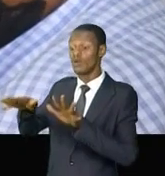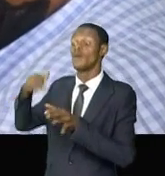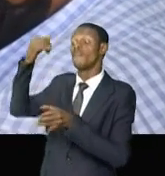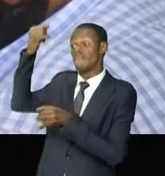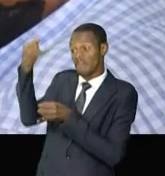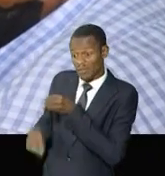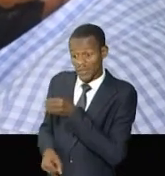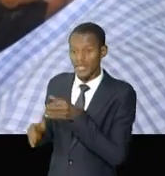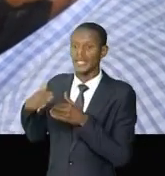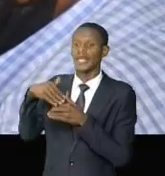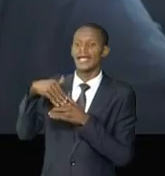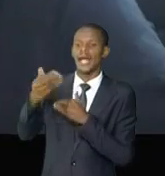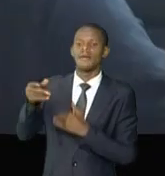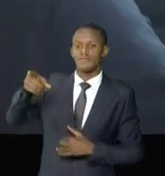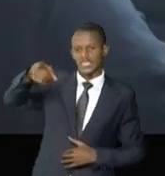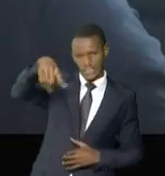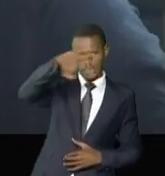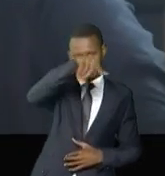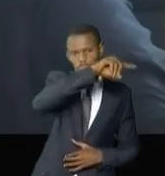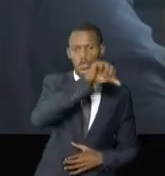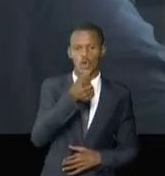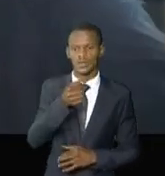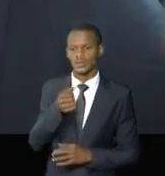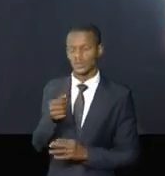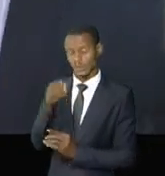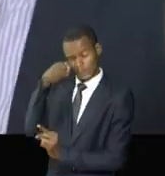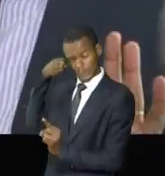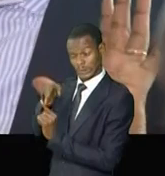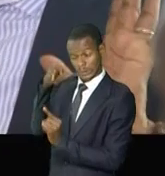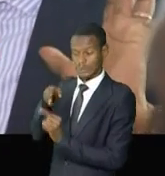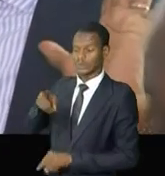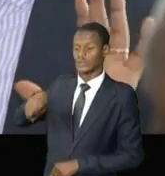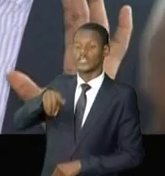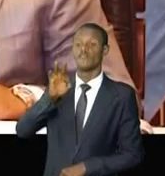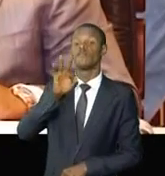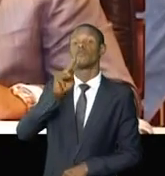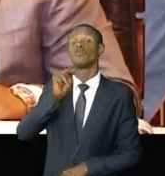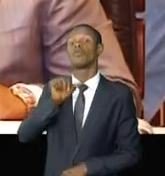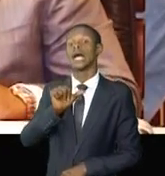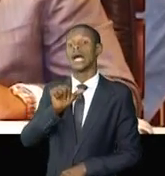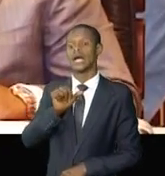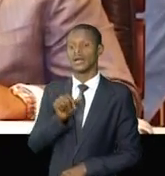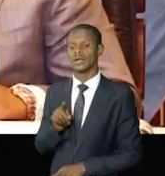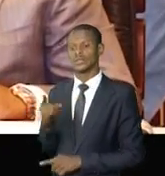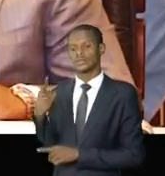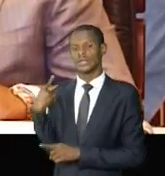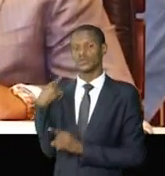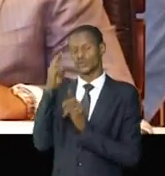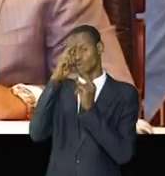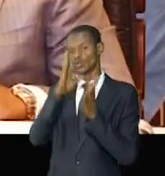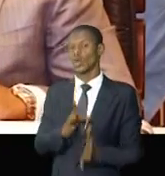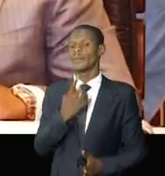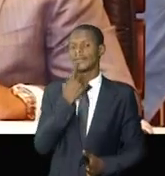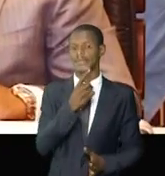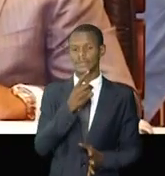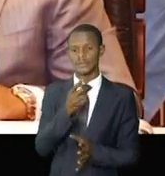capitale Kinshasa. L'honorable Jean-Marie Loukoulassi Masamba s'en tient à l'engagement pris devant le président de la République,